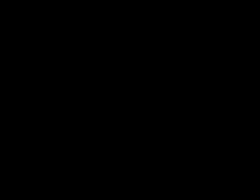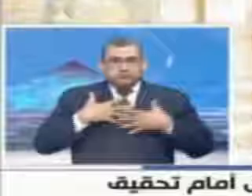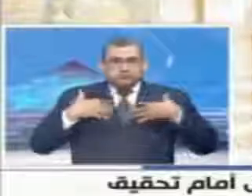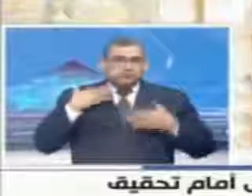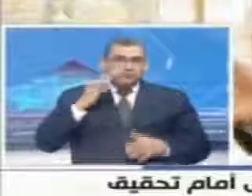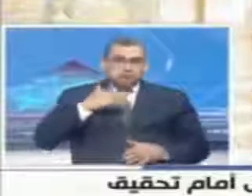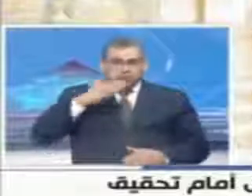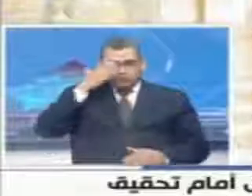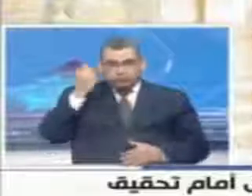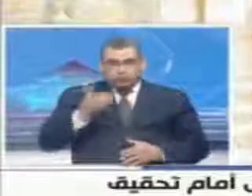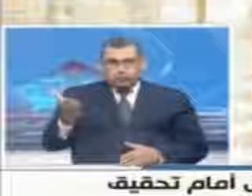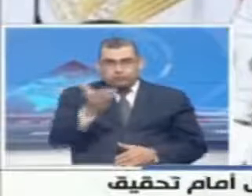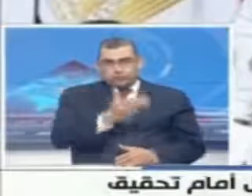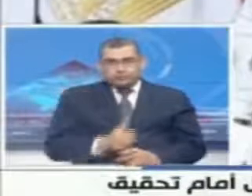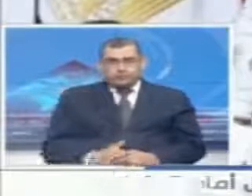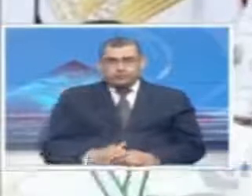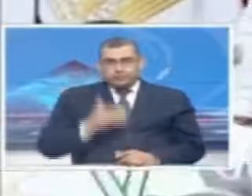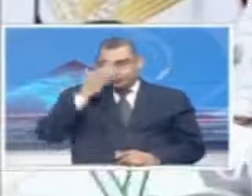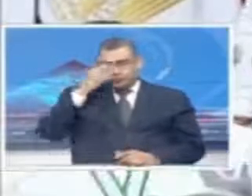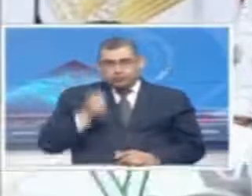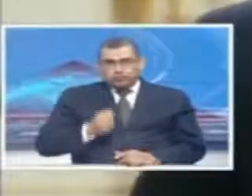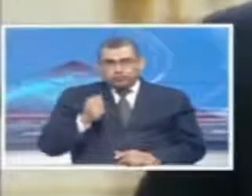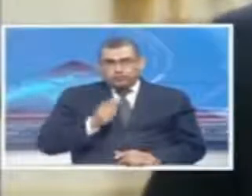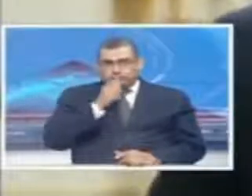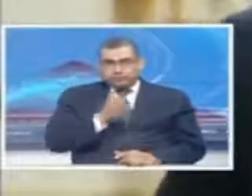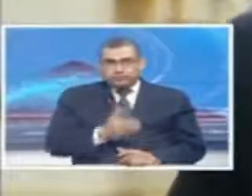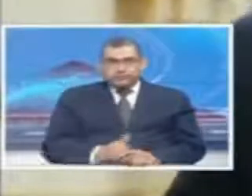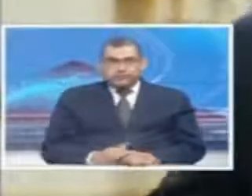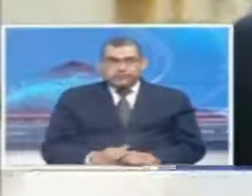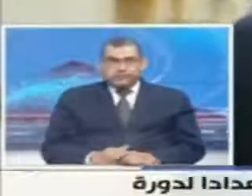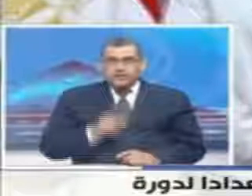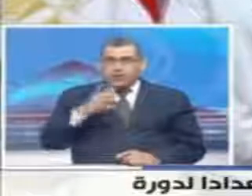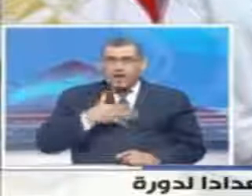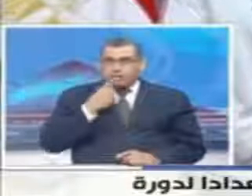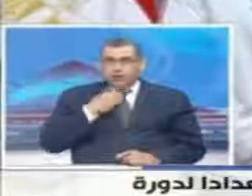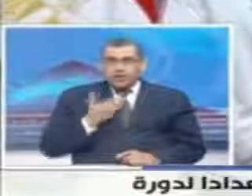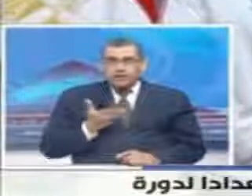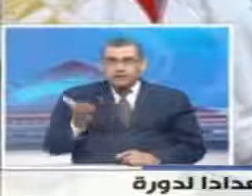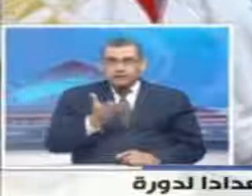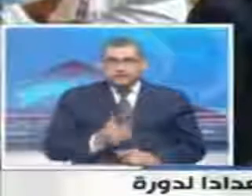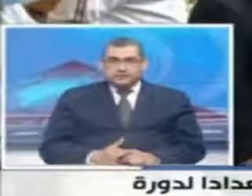هم ليه بتدوا الامل للناس كلها؟ شكرا جدا. شكرا جدا. حد عايز حاجه؟ نعم.